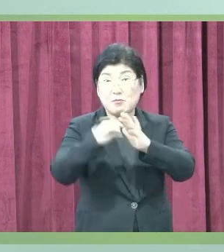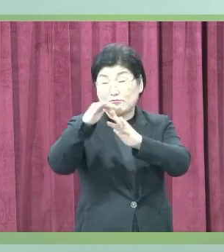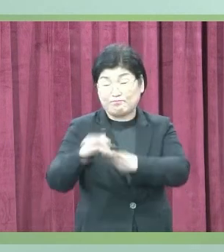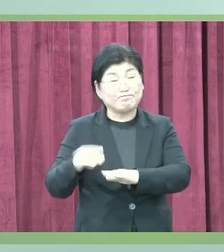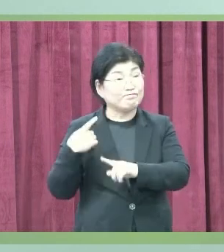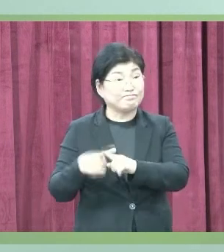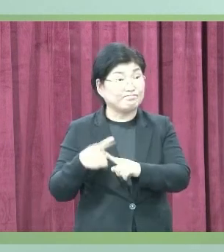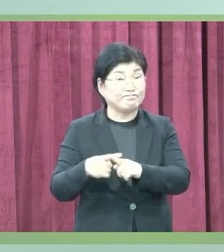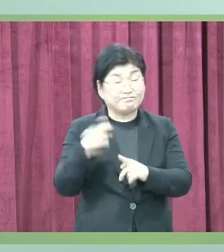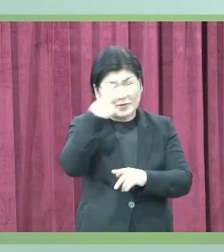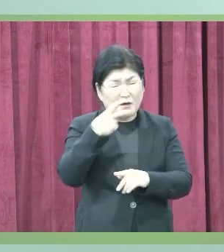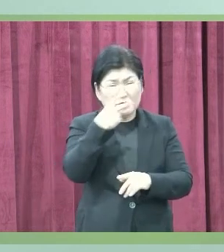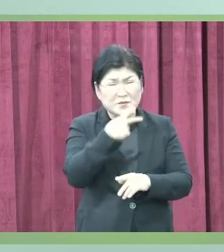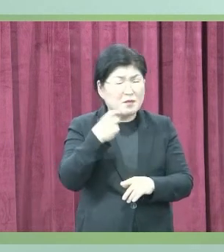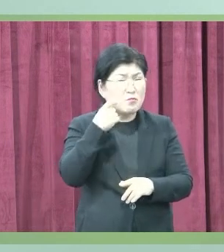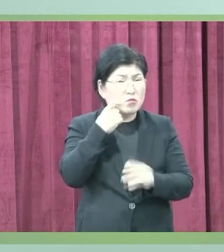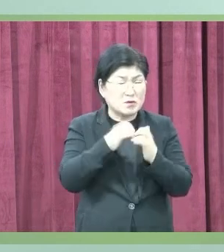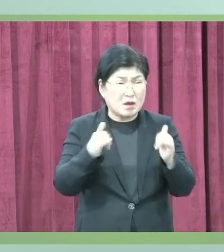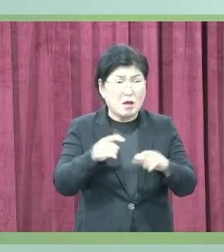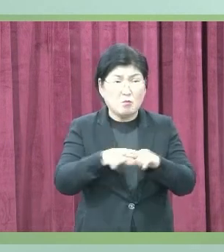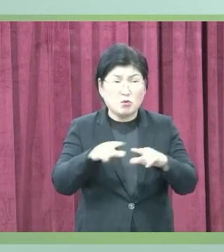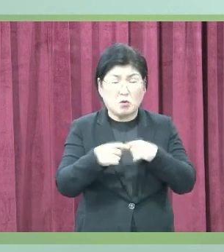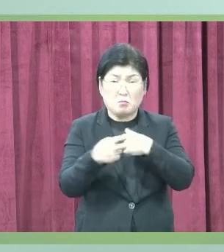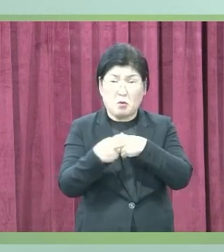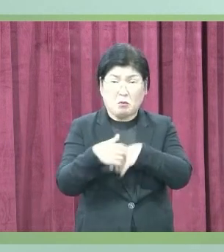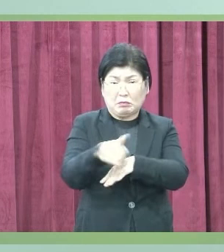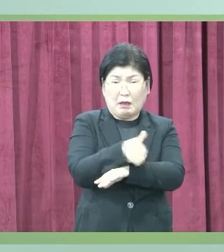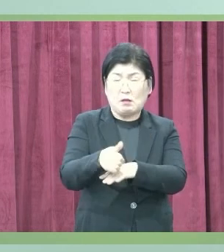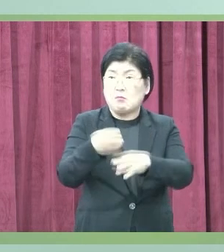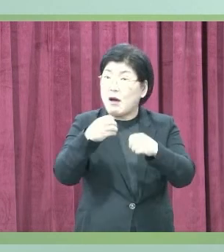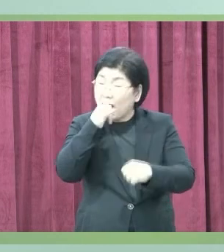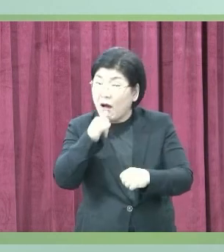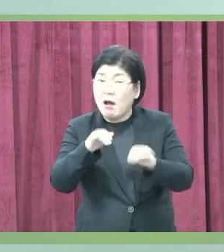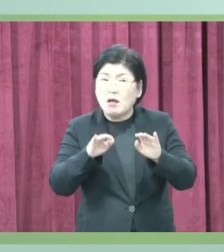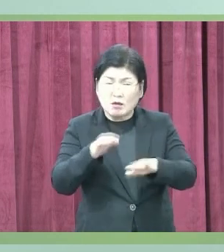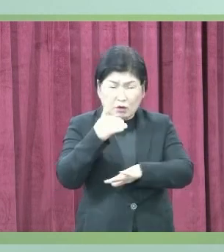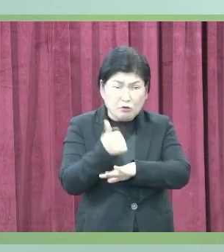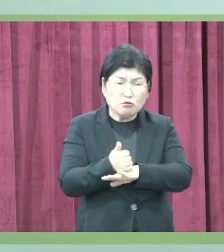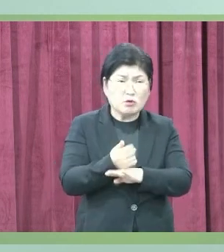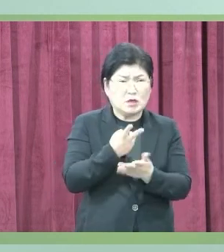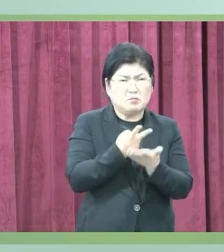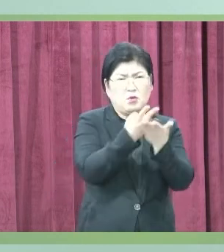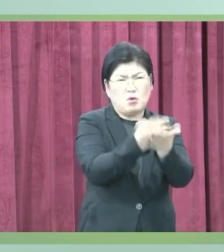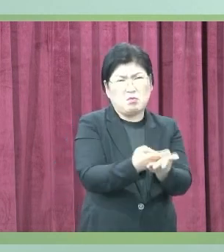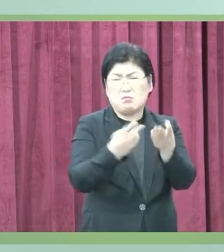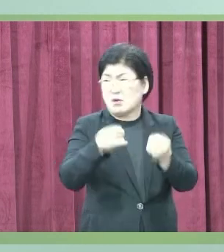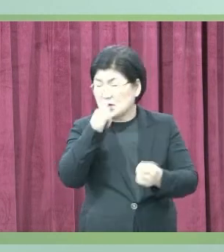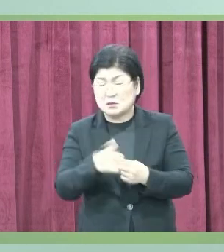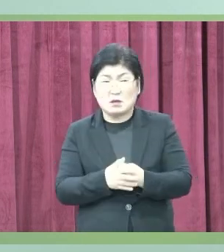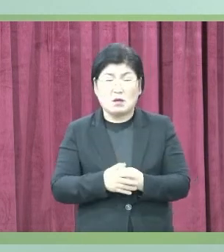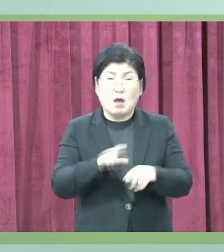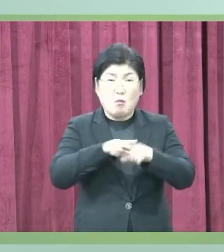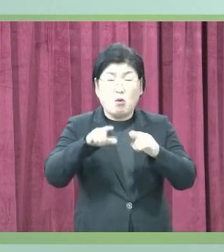부분인데요. 검진 미수검자들은 평상시 의료 이용이 많았습니다. 더불어서 입원 환자 비중이 높았습니다. 사실